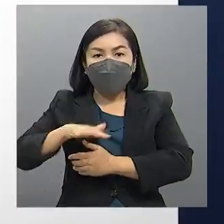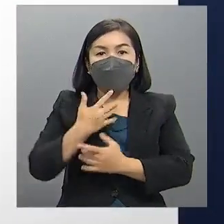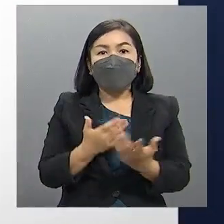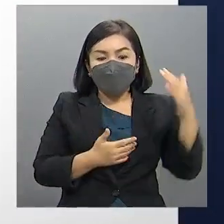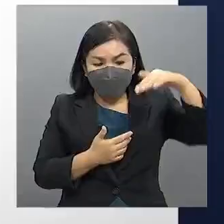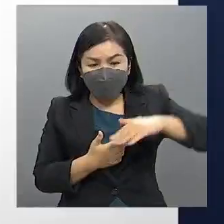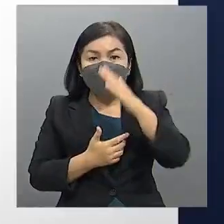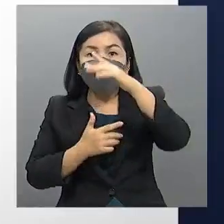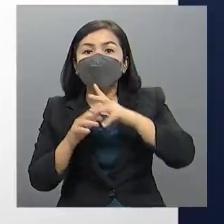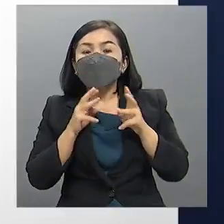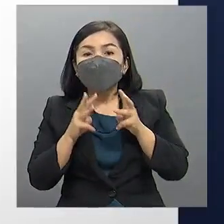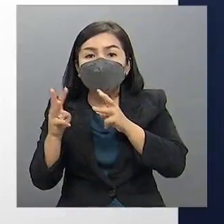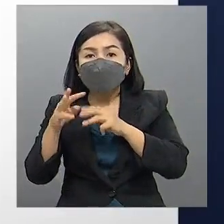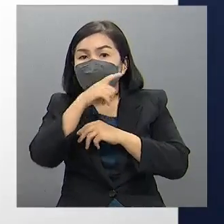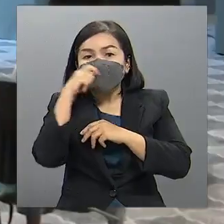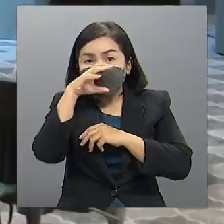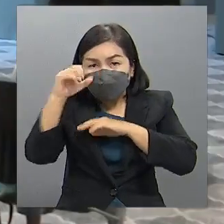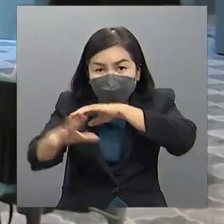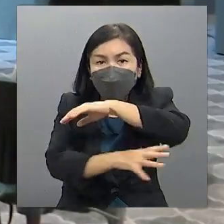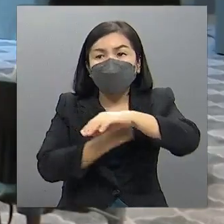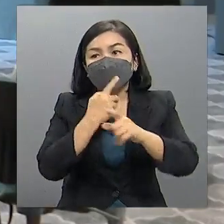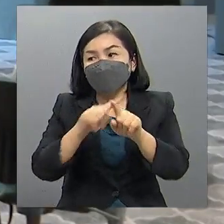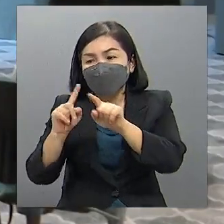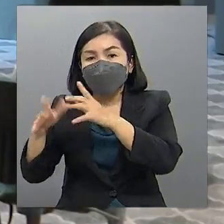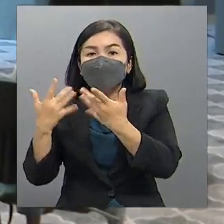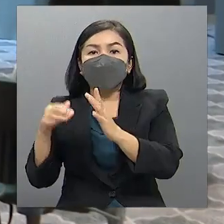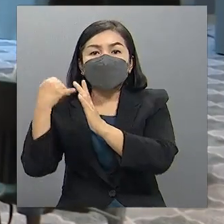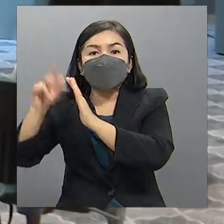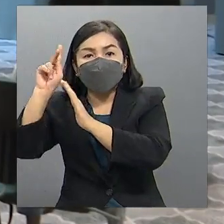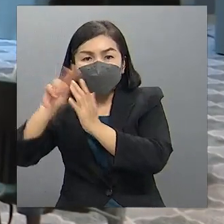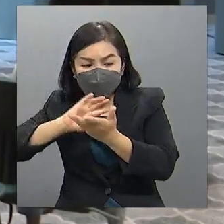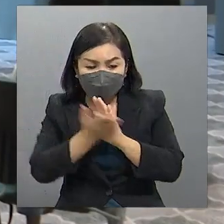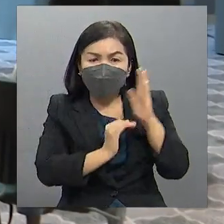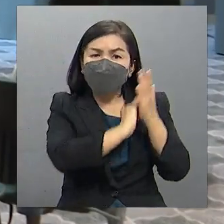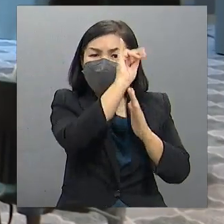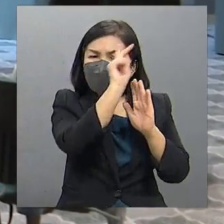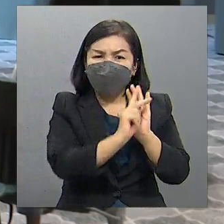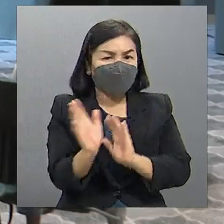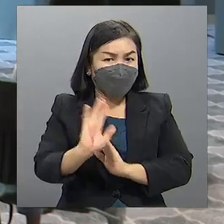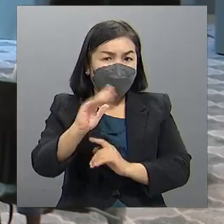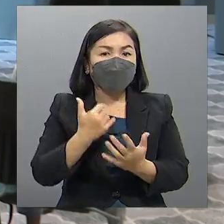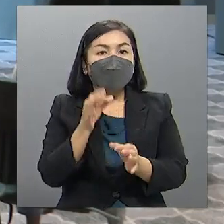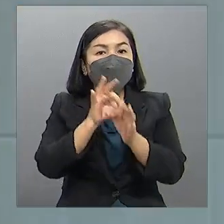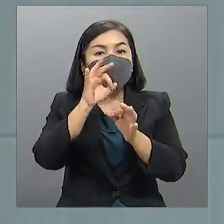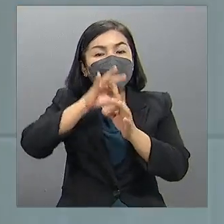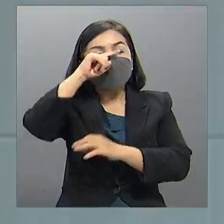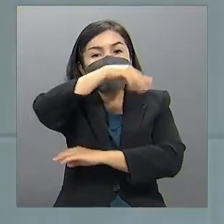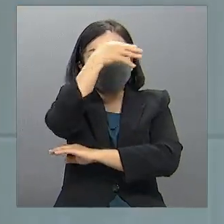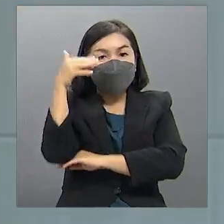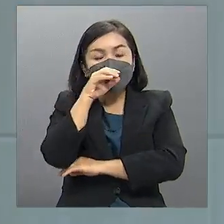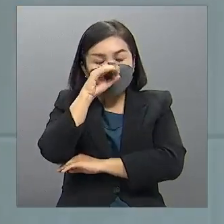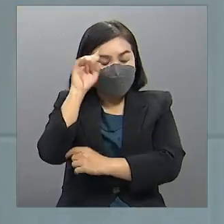ทางไซเบอร์แล้วก็อาจถูกใช้เป็นเครื่องมือในการฟอกเงินนะคะล่าสุดผู้บริหารของธนาคารแห่งประเทศไทยย้ำจุดยืนอีกครั้ง